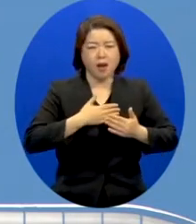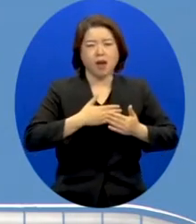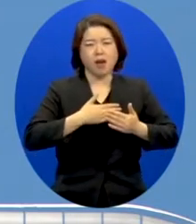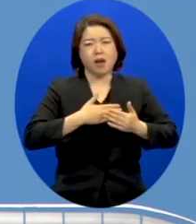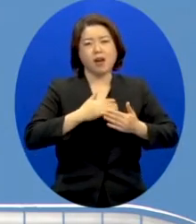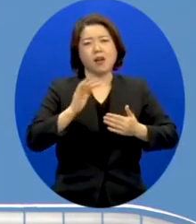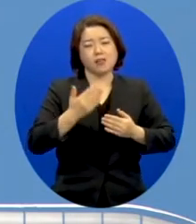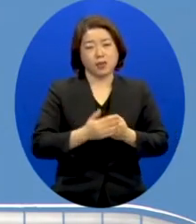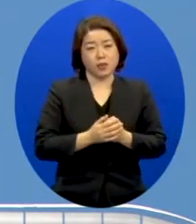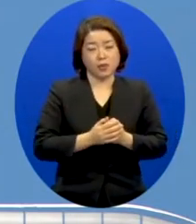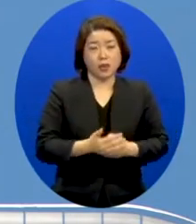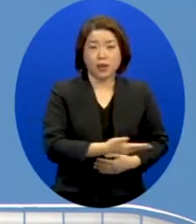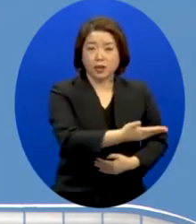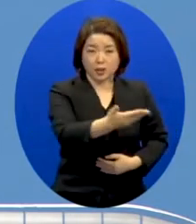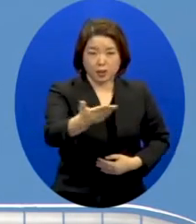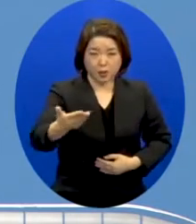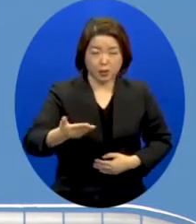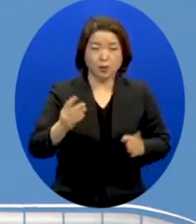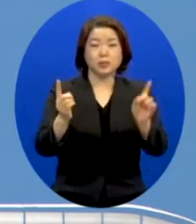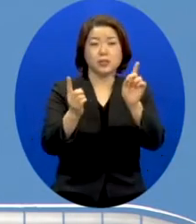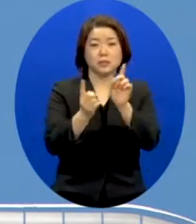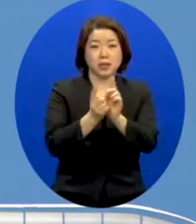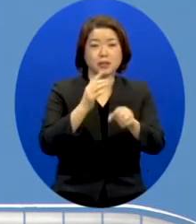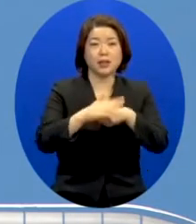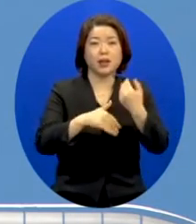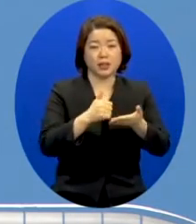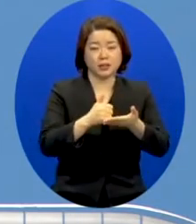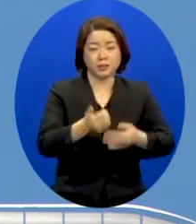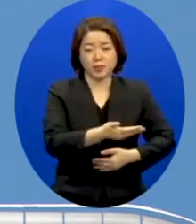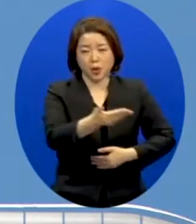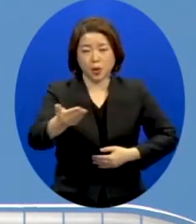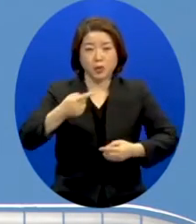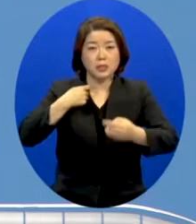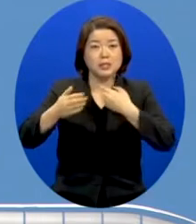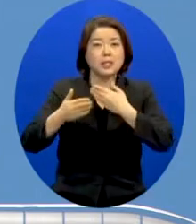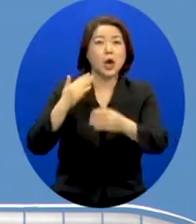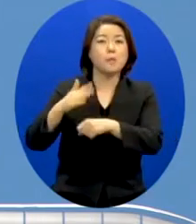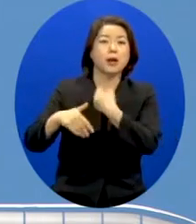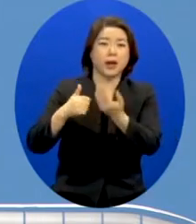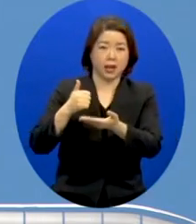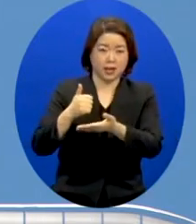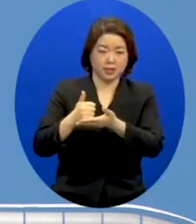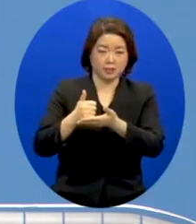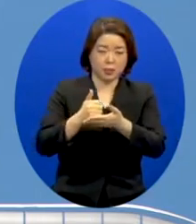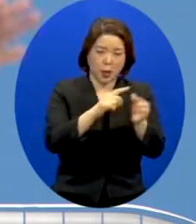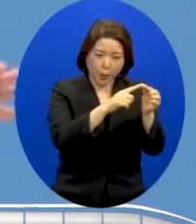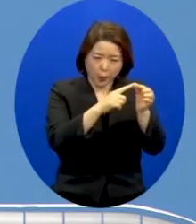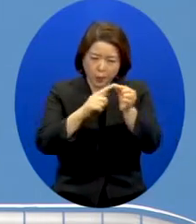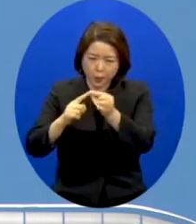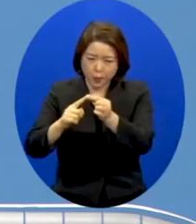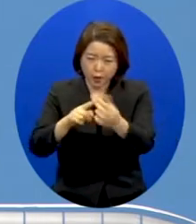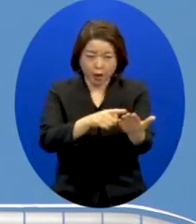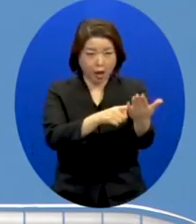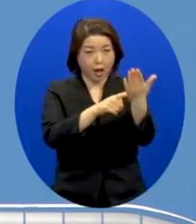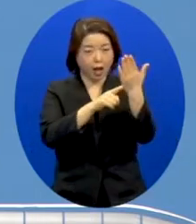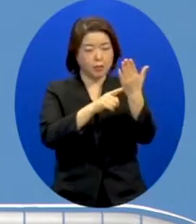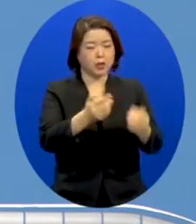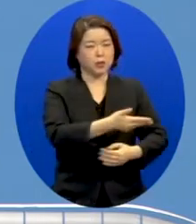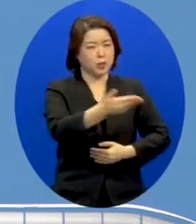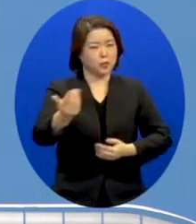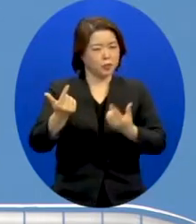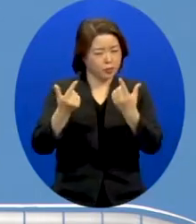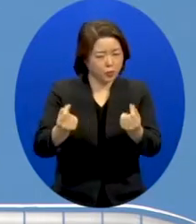여러분이 만난 하나님 여러분이 체험하신 하나님의 부분이 나오면 여러분들 동일하게 아마 반응하게